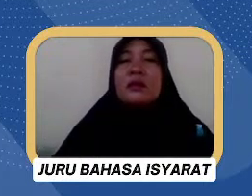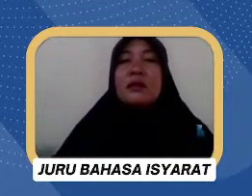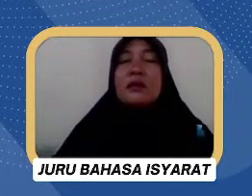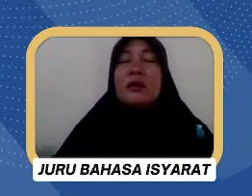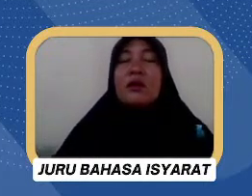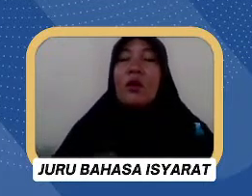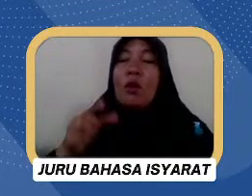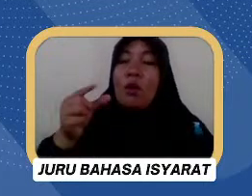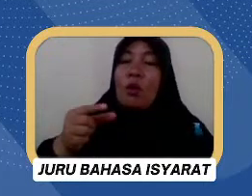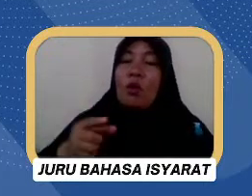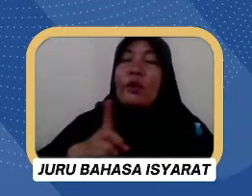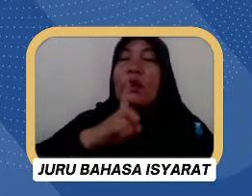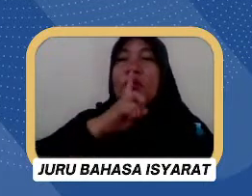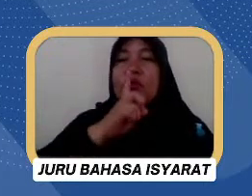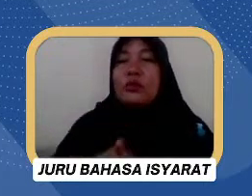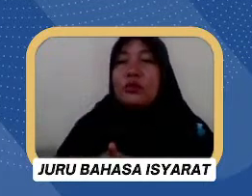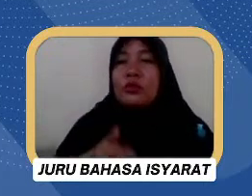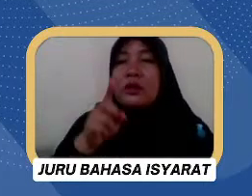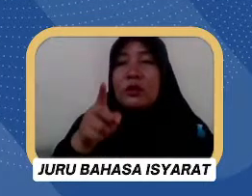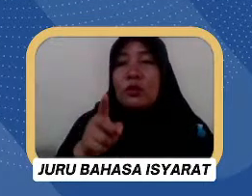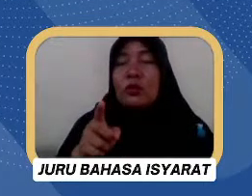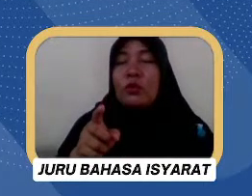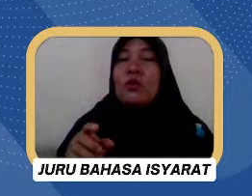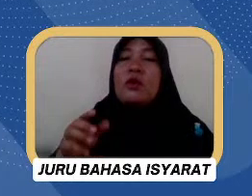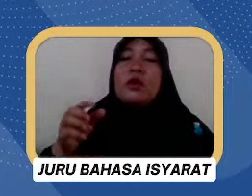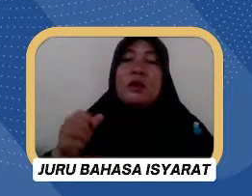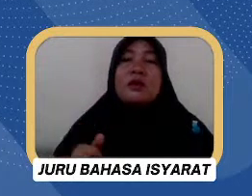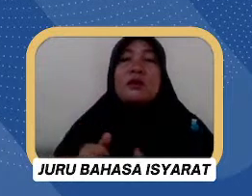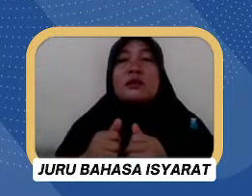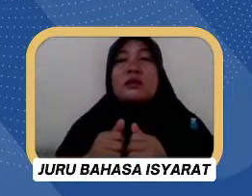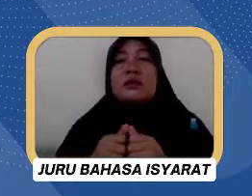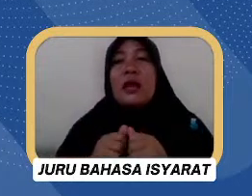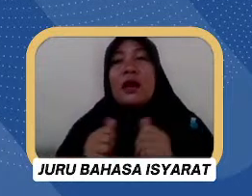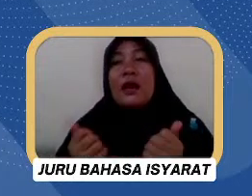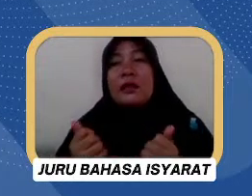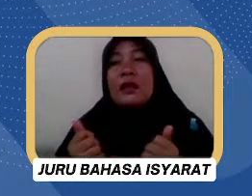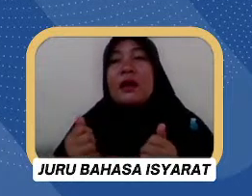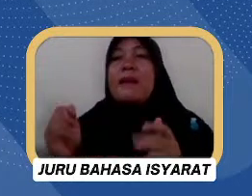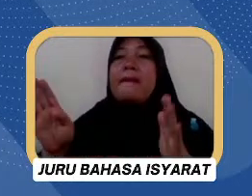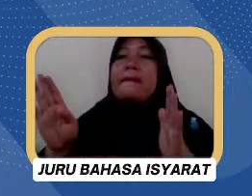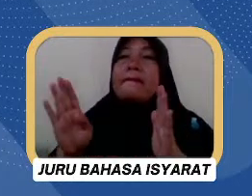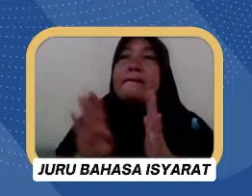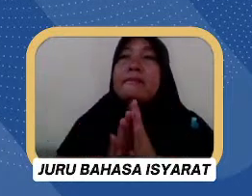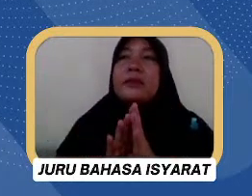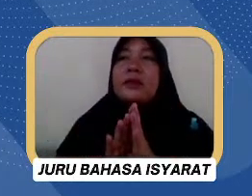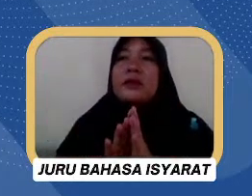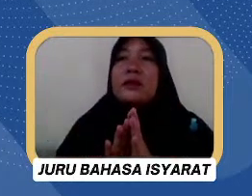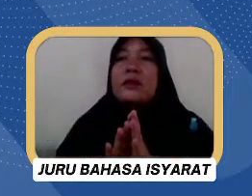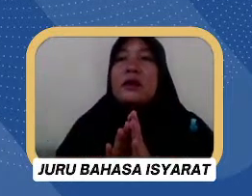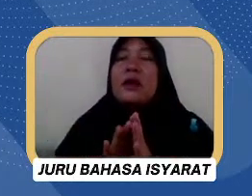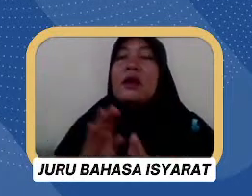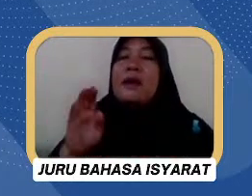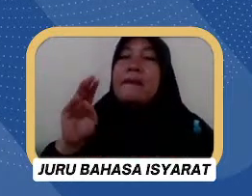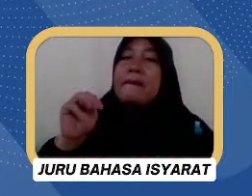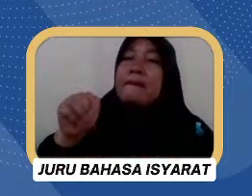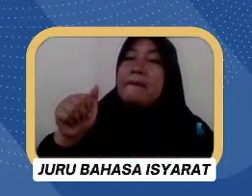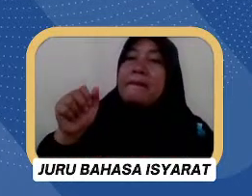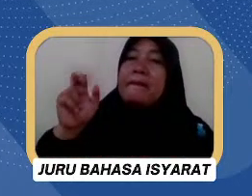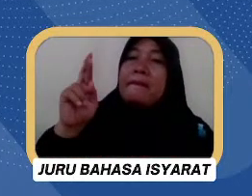bermartabat, lebih baik, karena semua akan rusak diawali dari